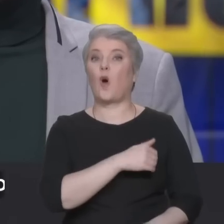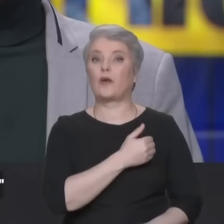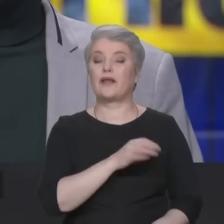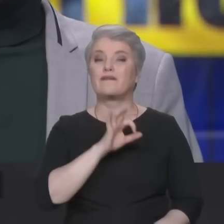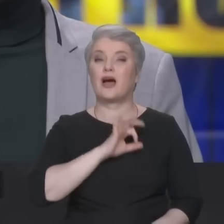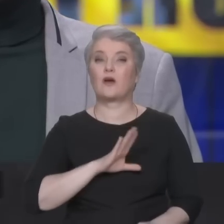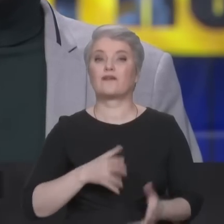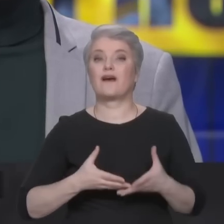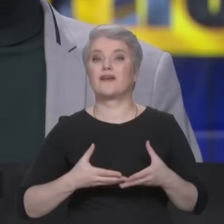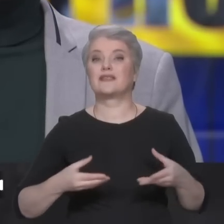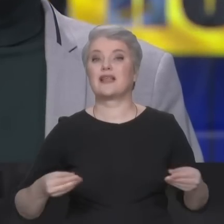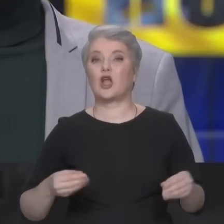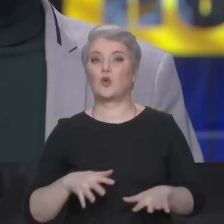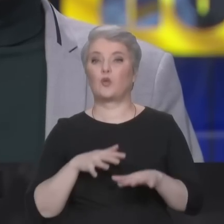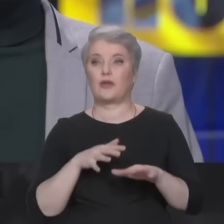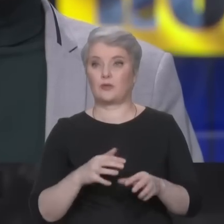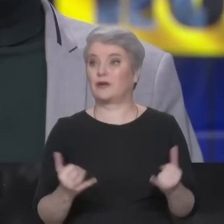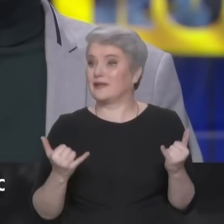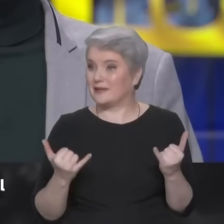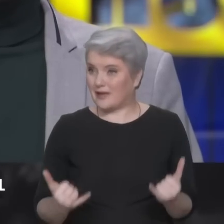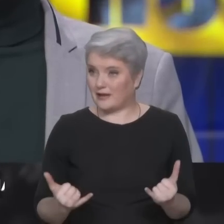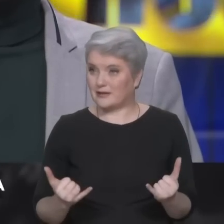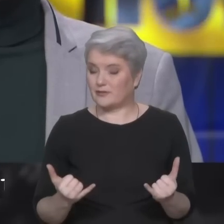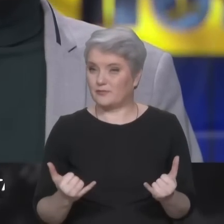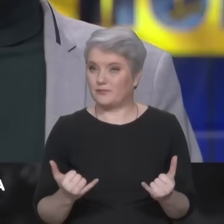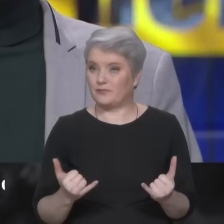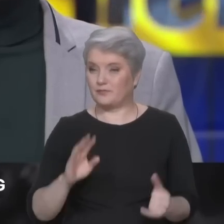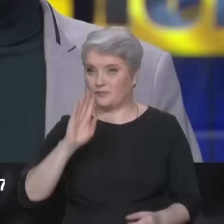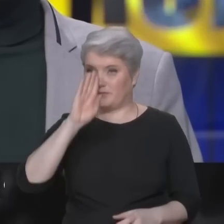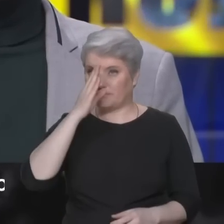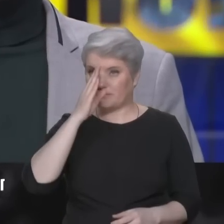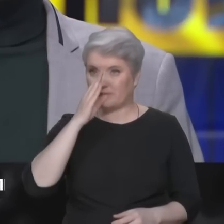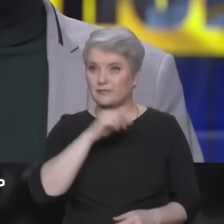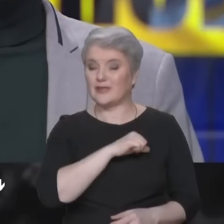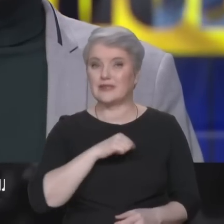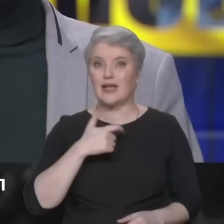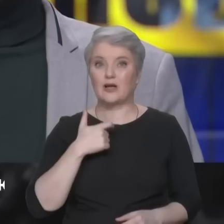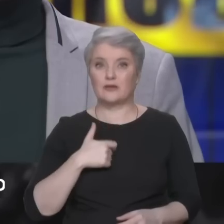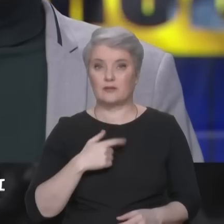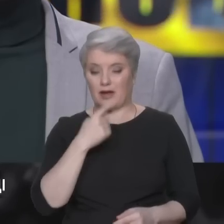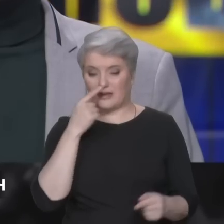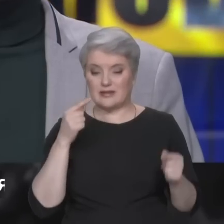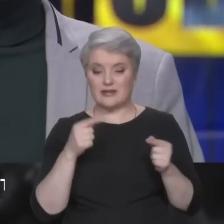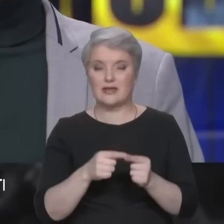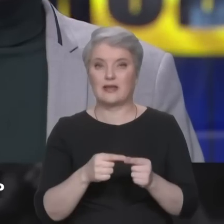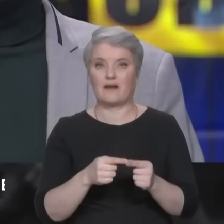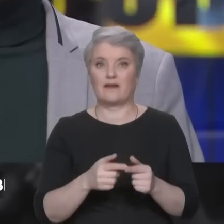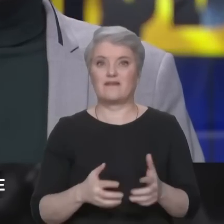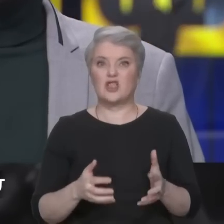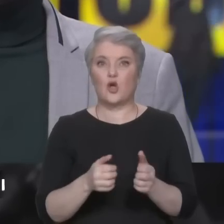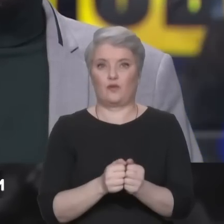цьому весняному наступі. Тобто зараз ворог сам себе загнав в певну ловушку, тому що